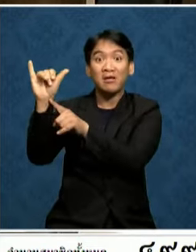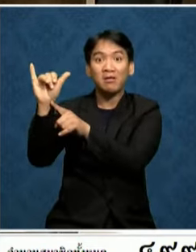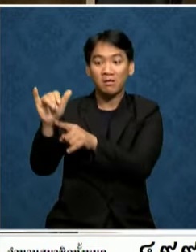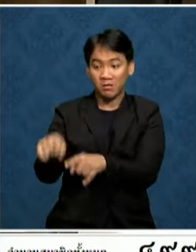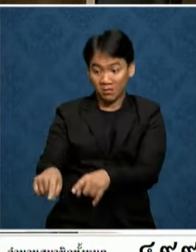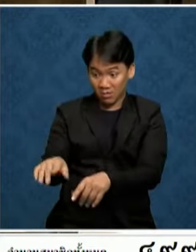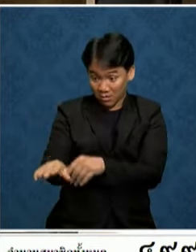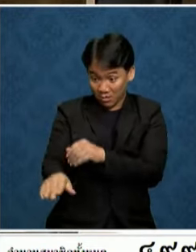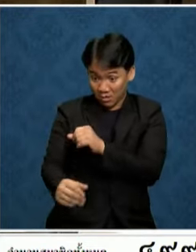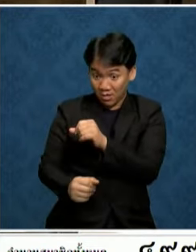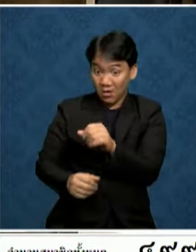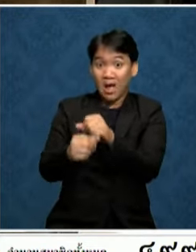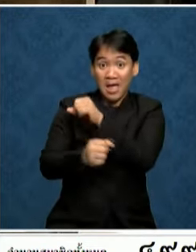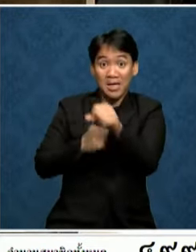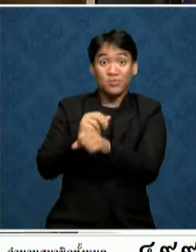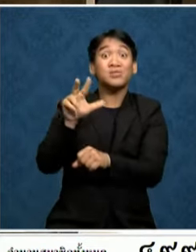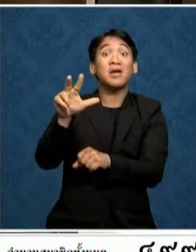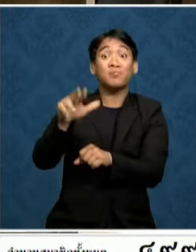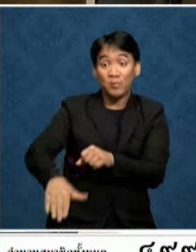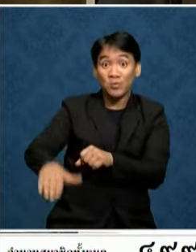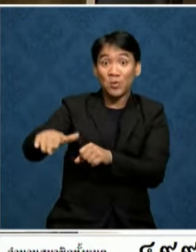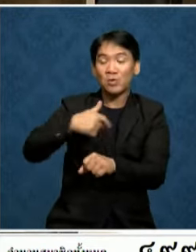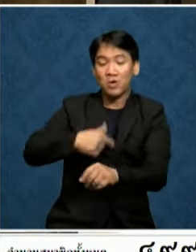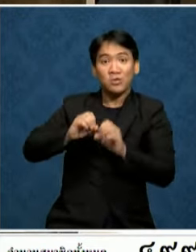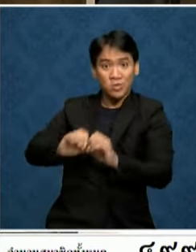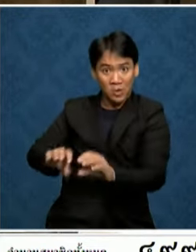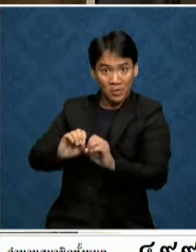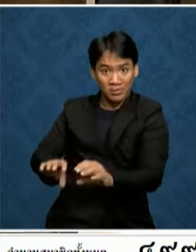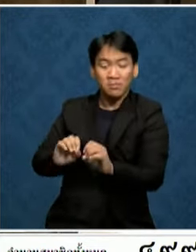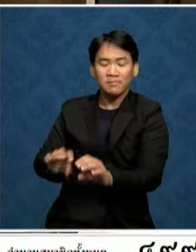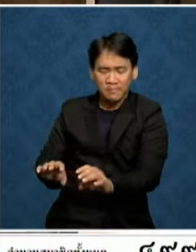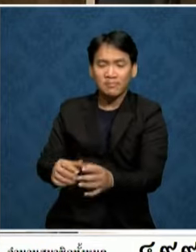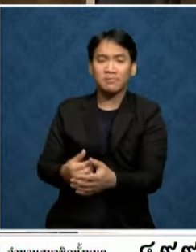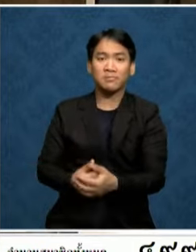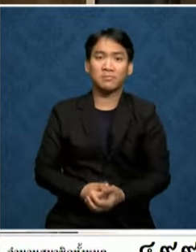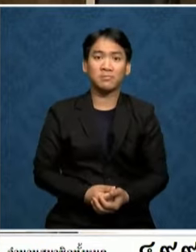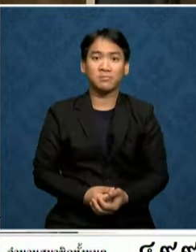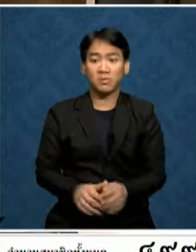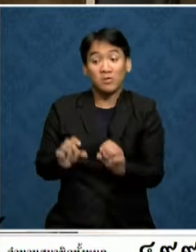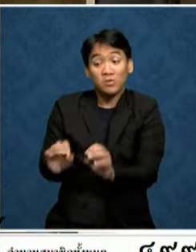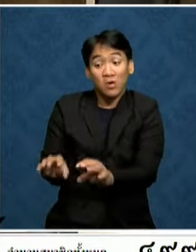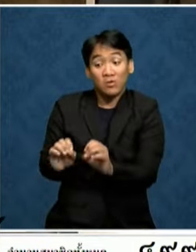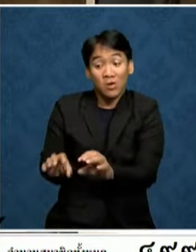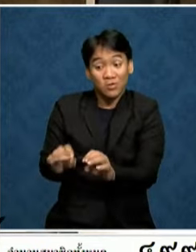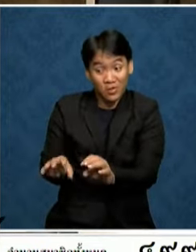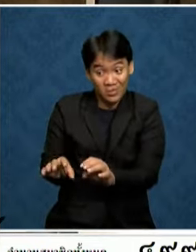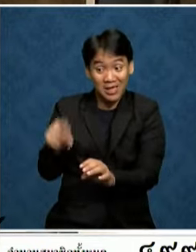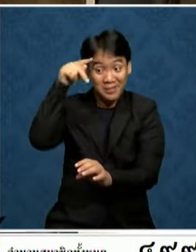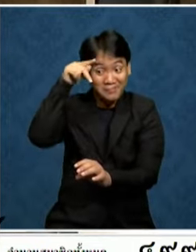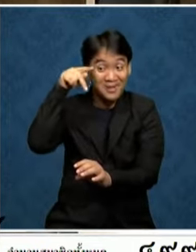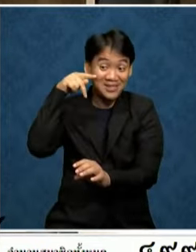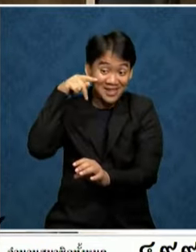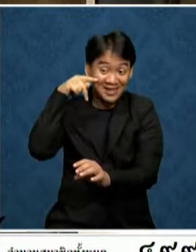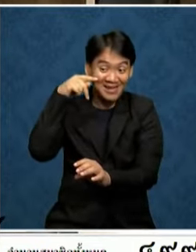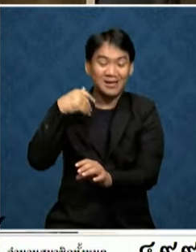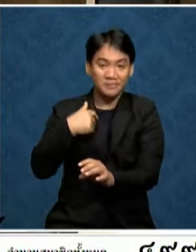ขวบนะคะแต่คำว่าเรื่องเพศในที่นี้นะคะเราต้องแยกประเด็นไปนะคะว่าการที่เราจะสอนให้เขาได้เรียนรู้แล้วก็รู้จักอย่างน้อย